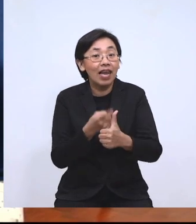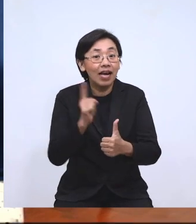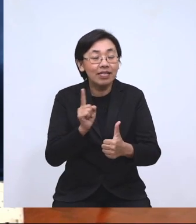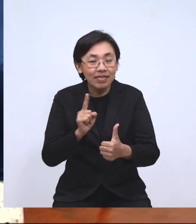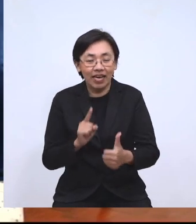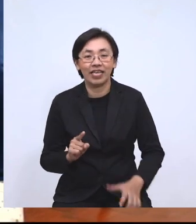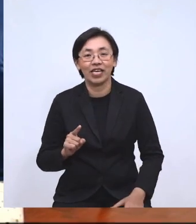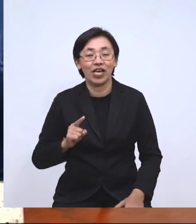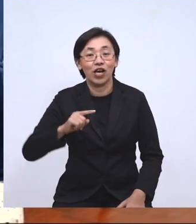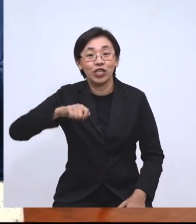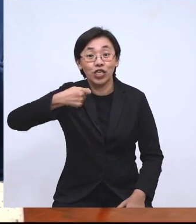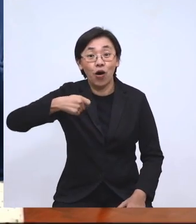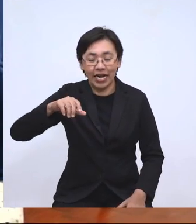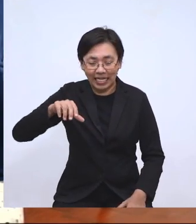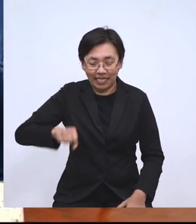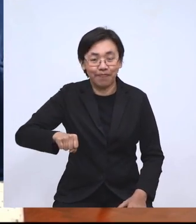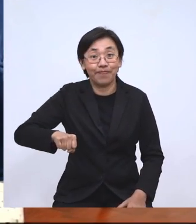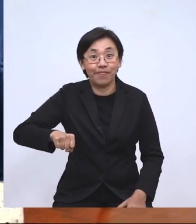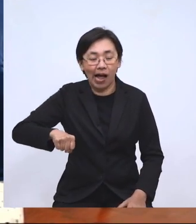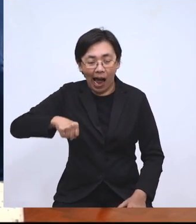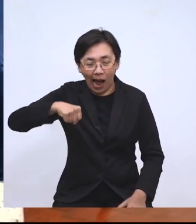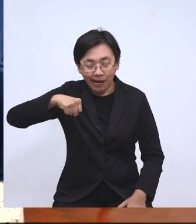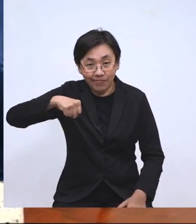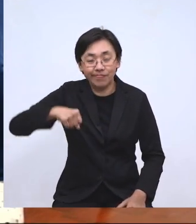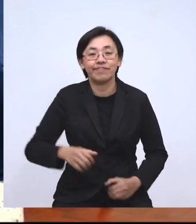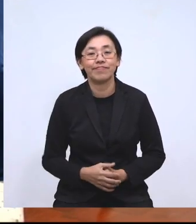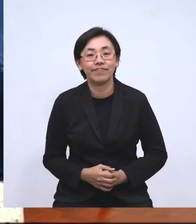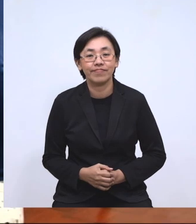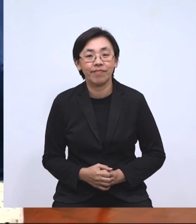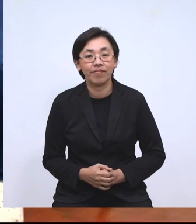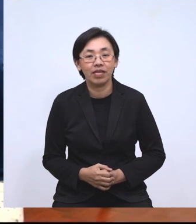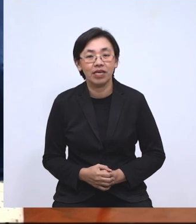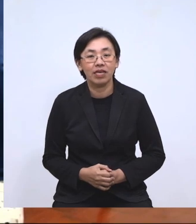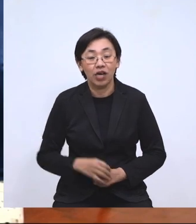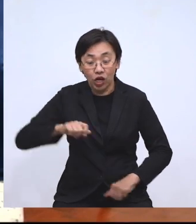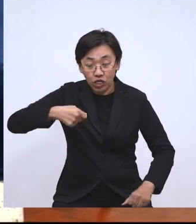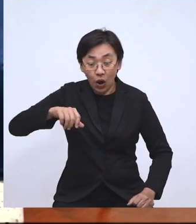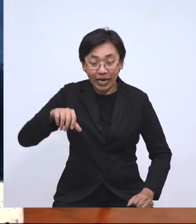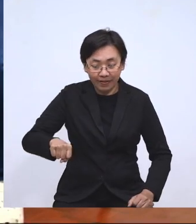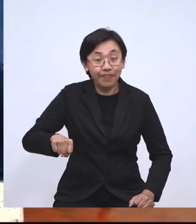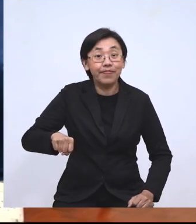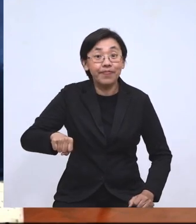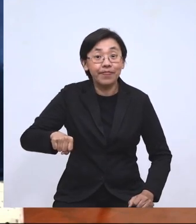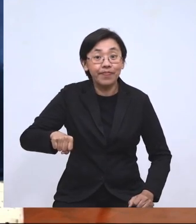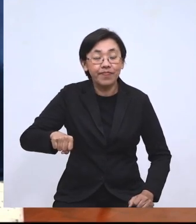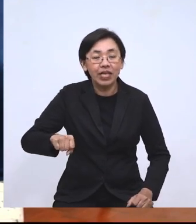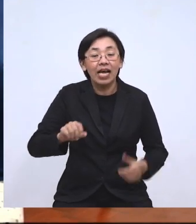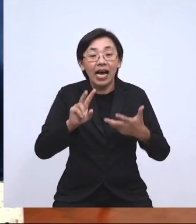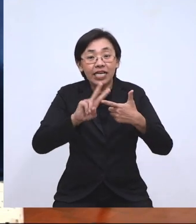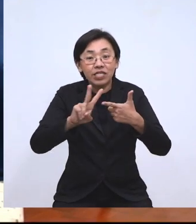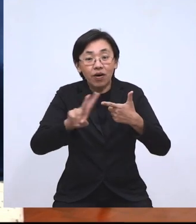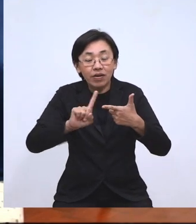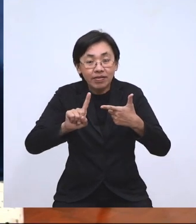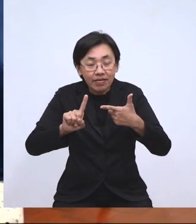แรกก็คือจับช้อนใช่ไหมครับจับช้อนเห็นไหมพี่มอสเราต้องจับช้อนก่อนขั้นแรกแล้วก็ขั้นที่ส